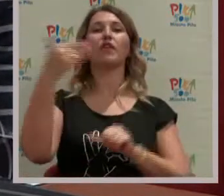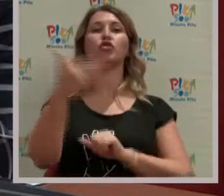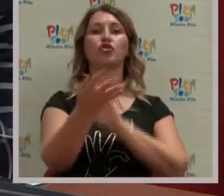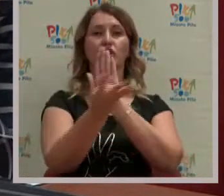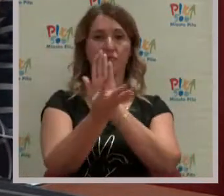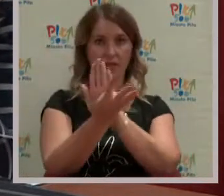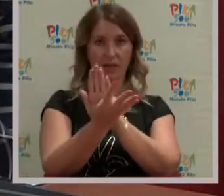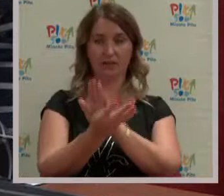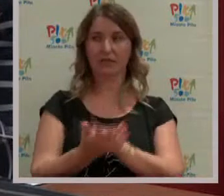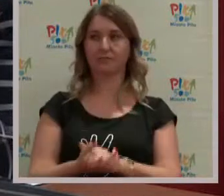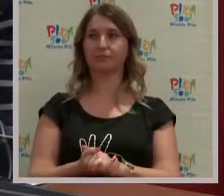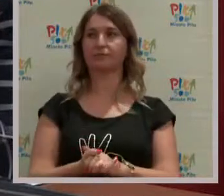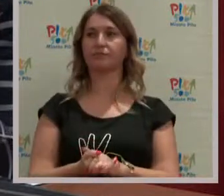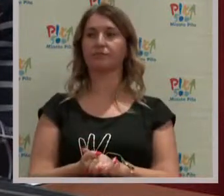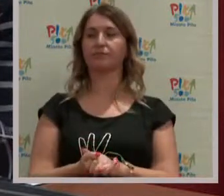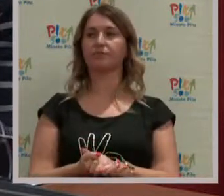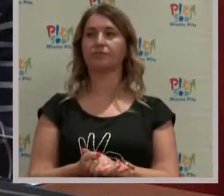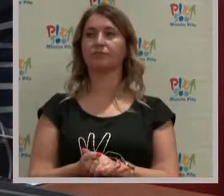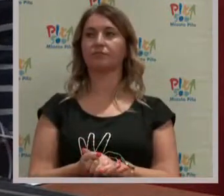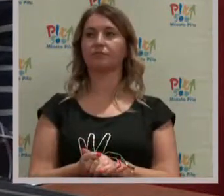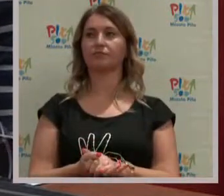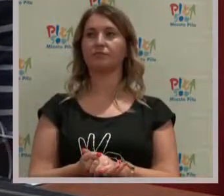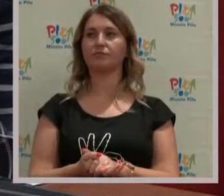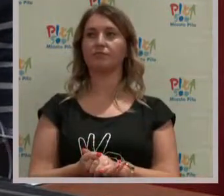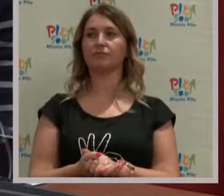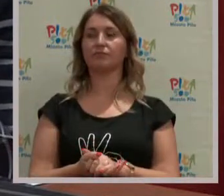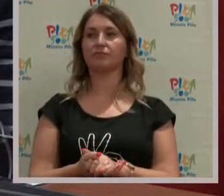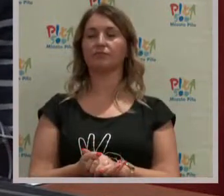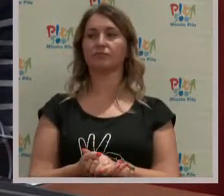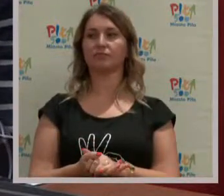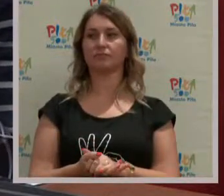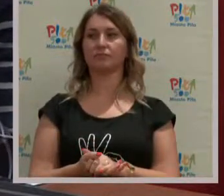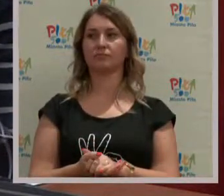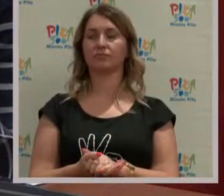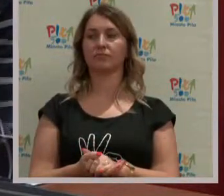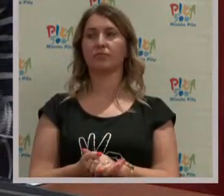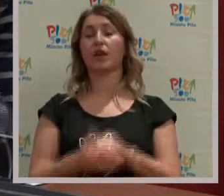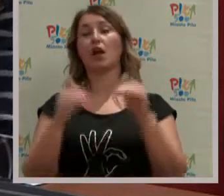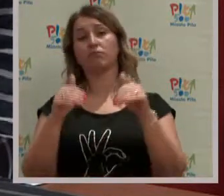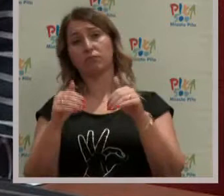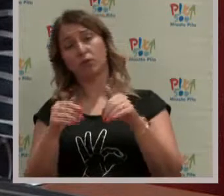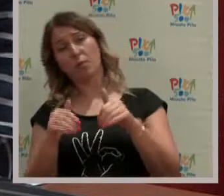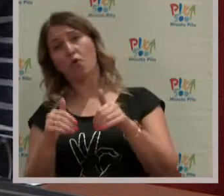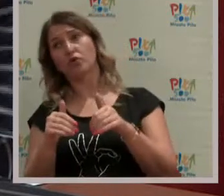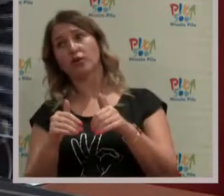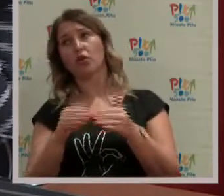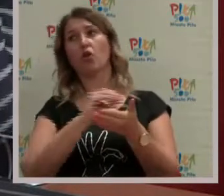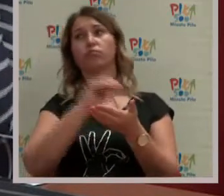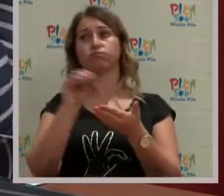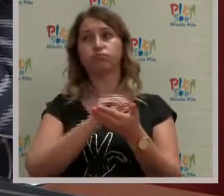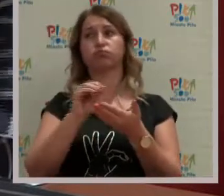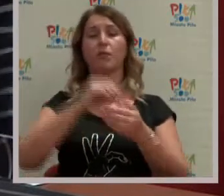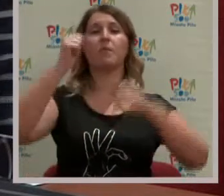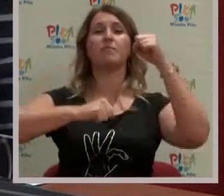z takimi samymi nakładami finansowymi jak planowaliśmy pierwotnie co umożliwi nam rozpisanie procedury